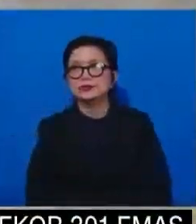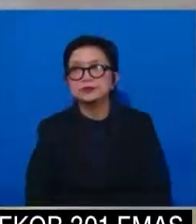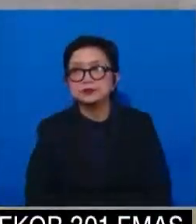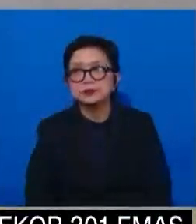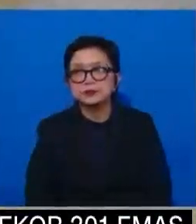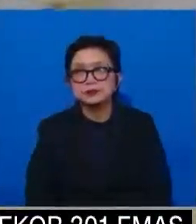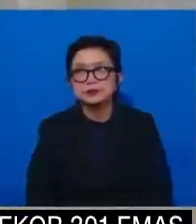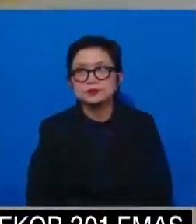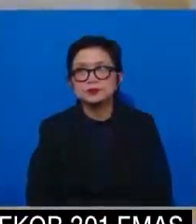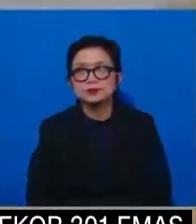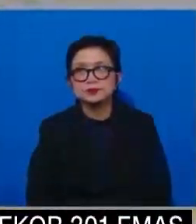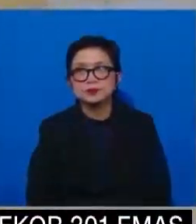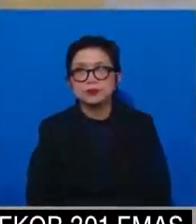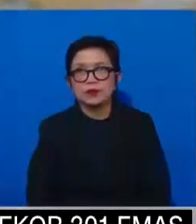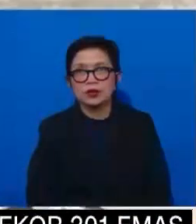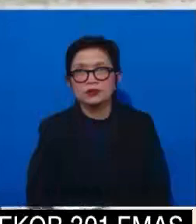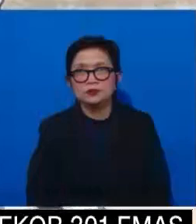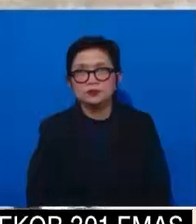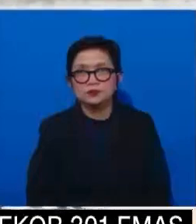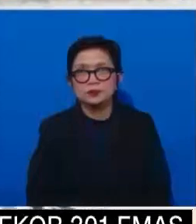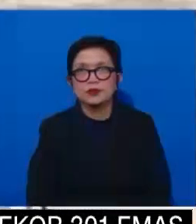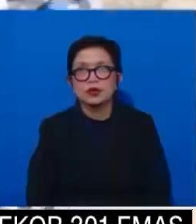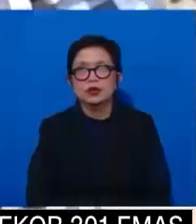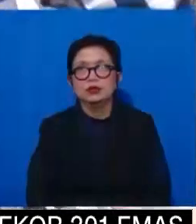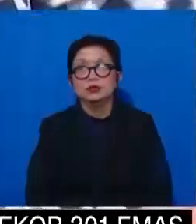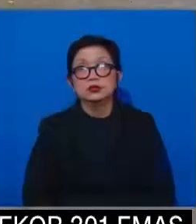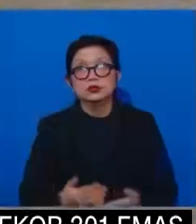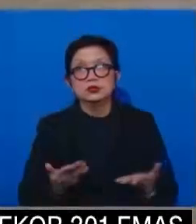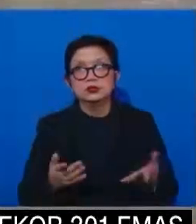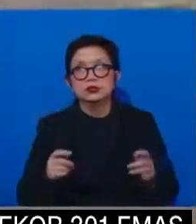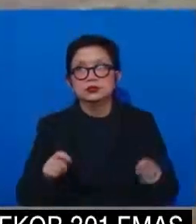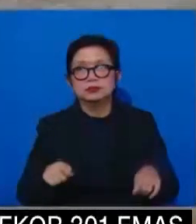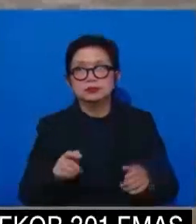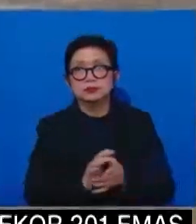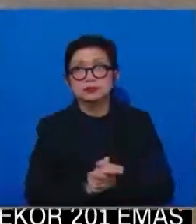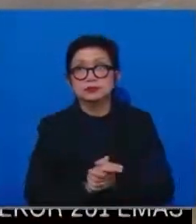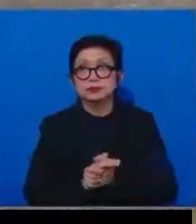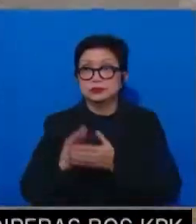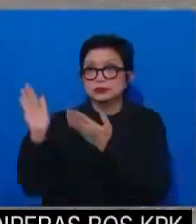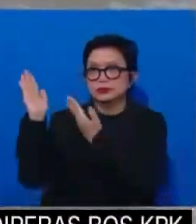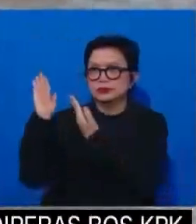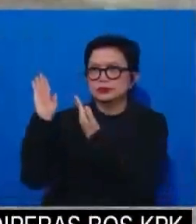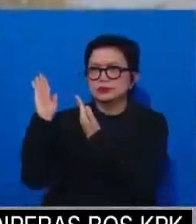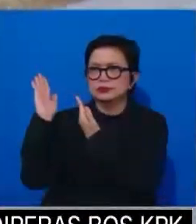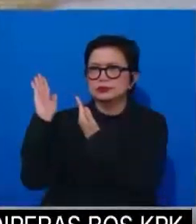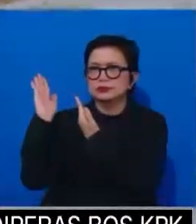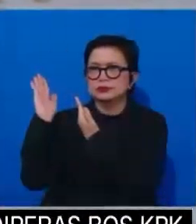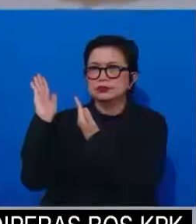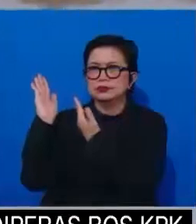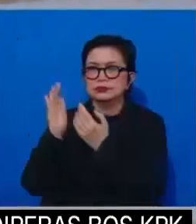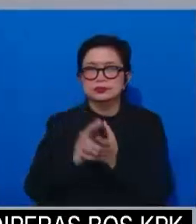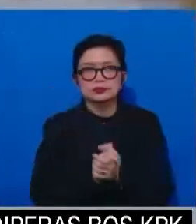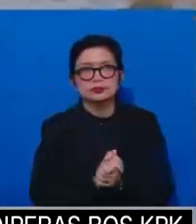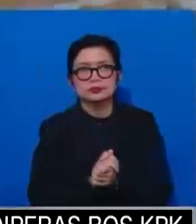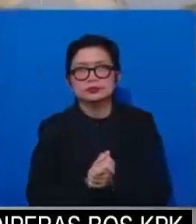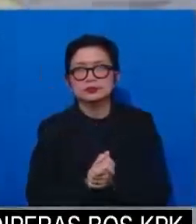Sementara itu untuk meratakan permukaan tanah, petani biasanya menggunakan alat yang disebut usut. Sebagian besar petani di wilayah ini masih memproduksi garam